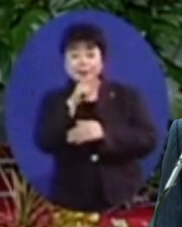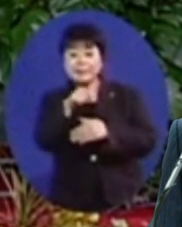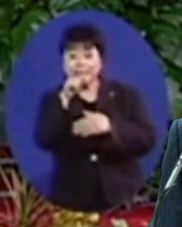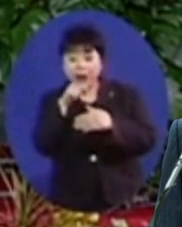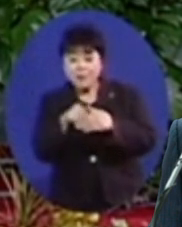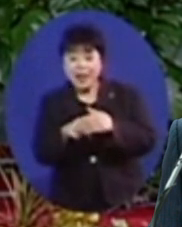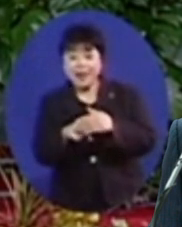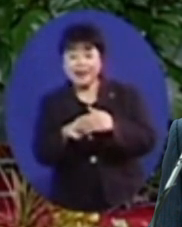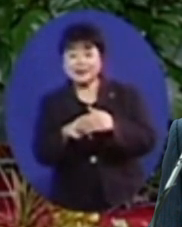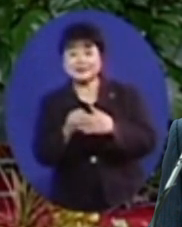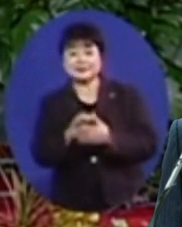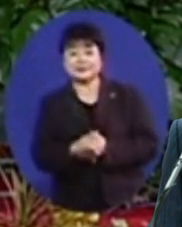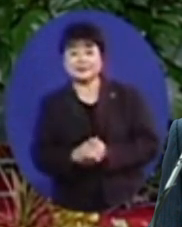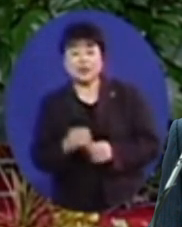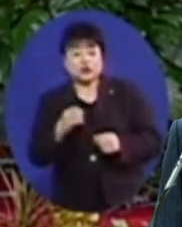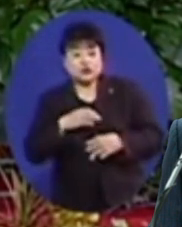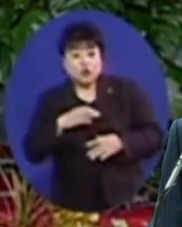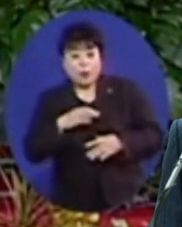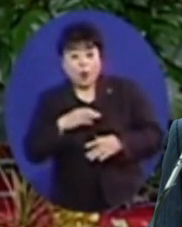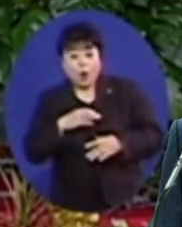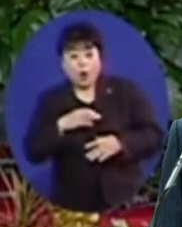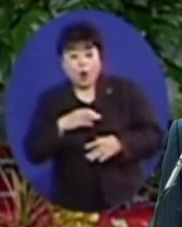마음속에 두려움을